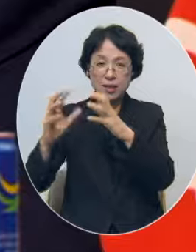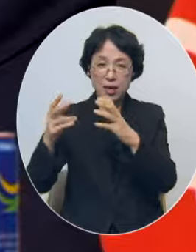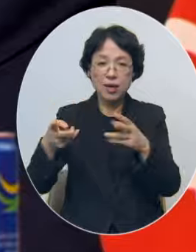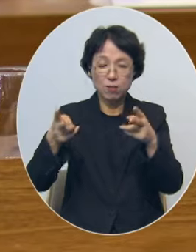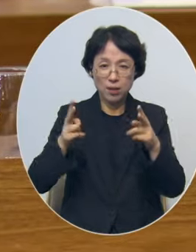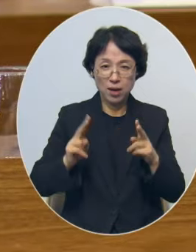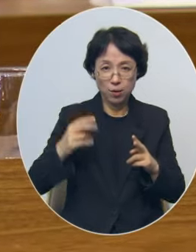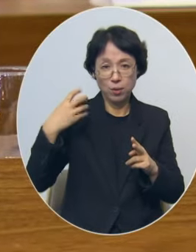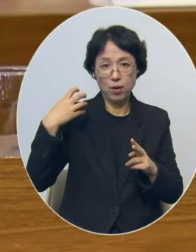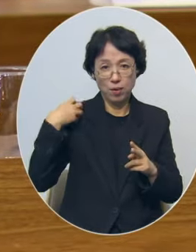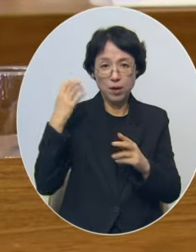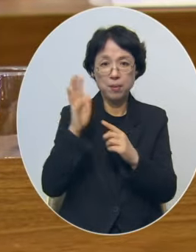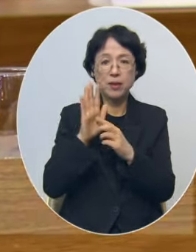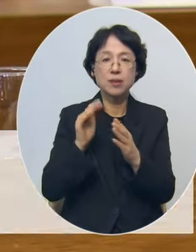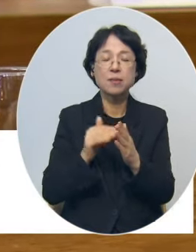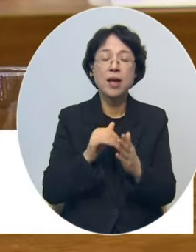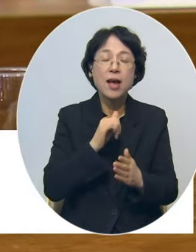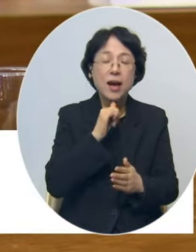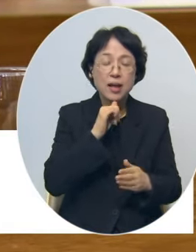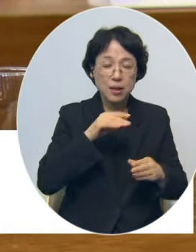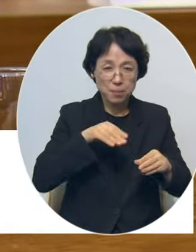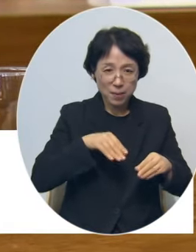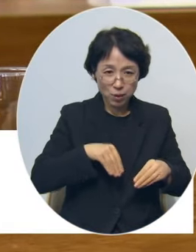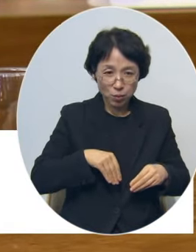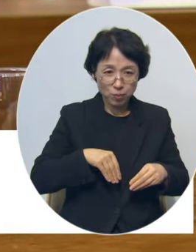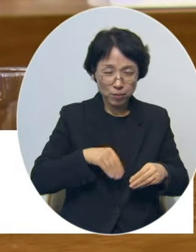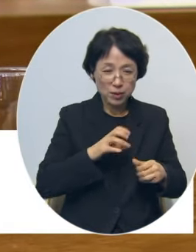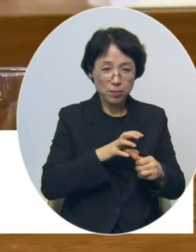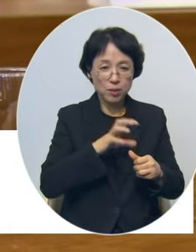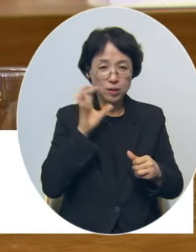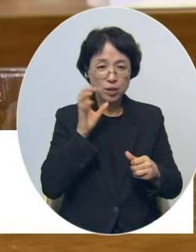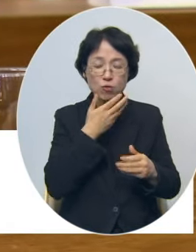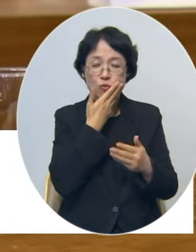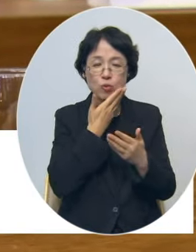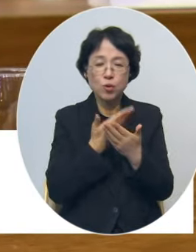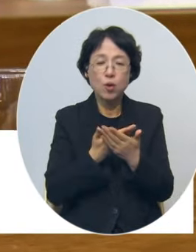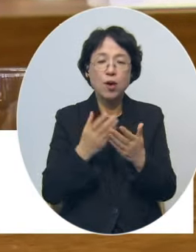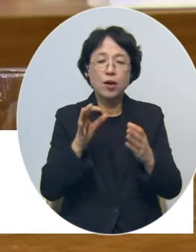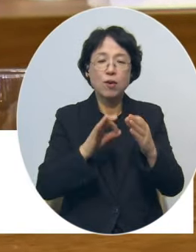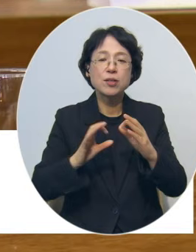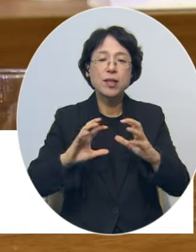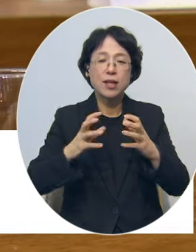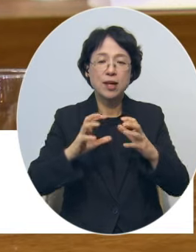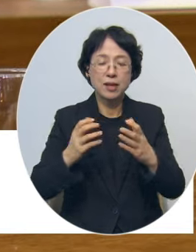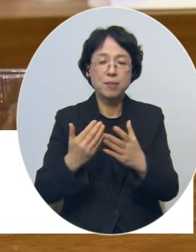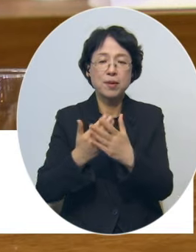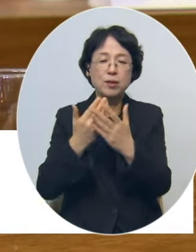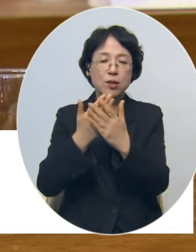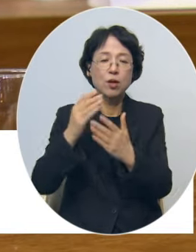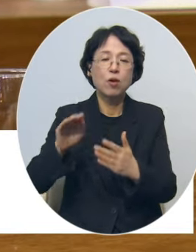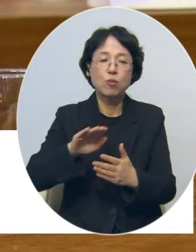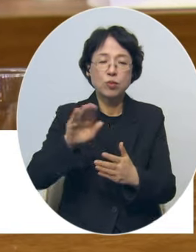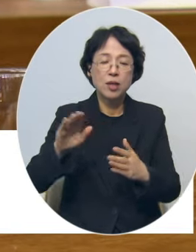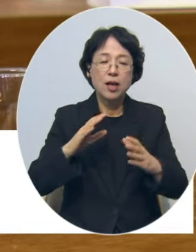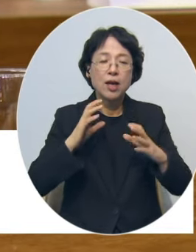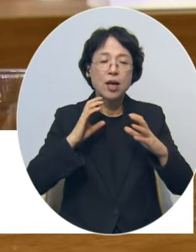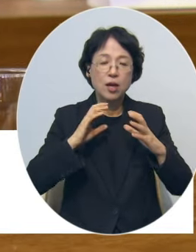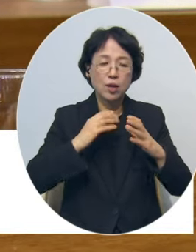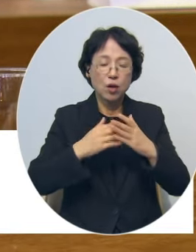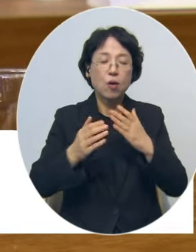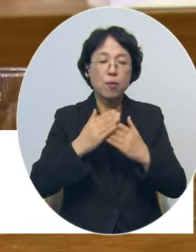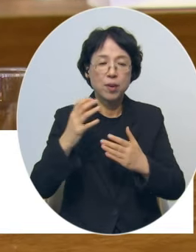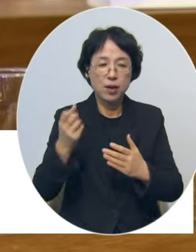밝혔습니다. 가난과 배고픔에서 벗어나 주요 경제국으로 성장한 우리 경험을